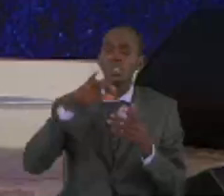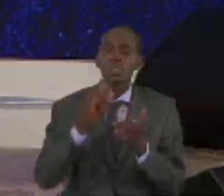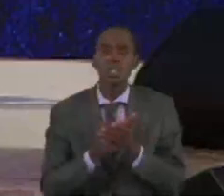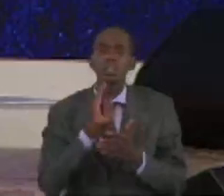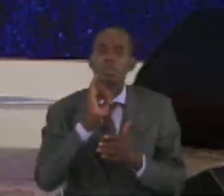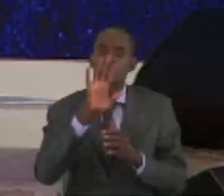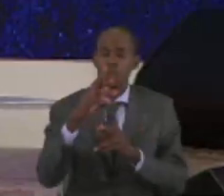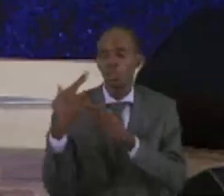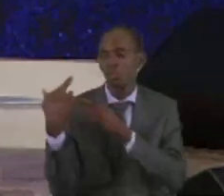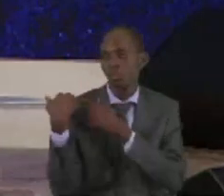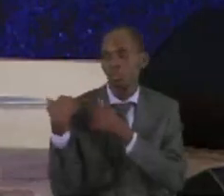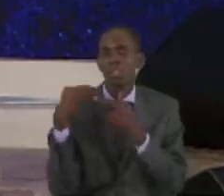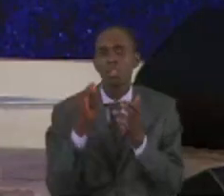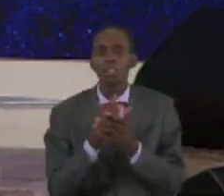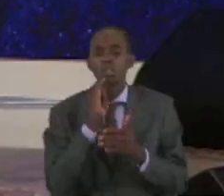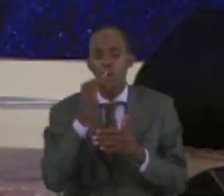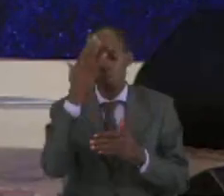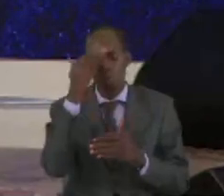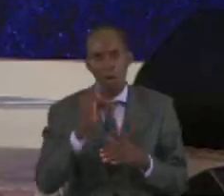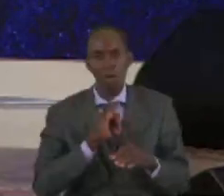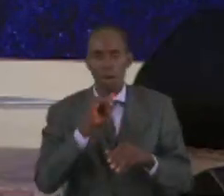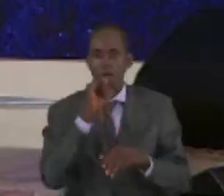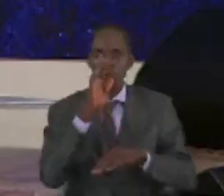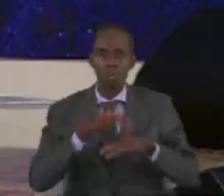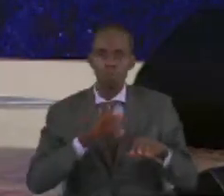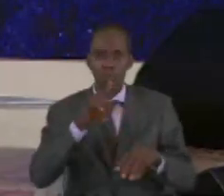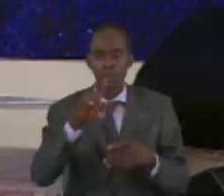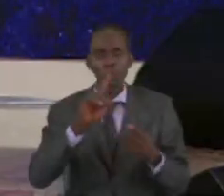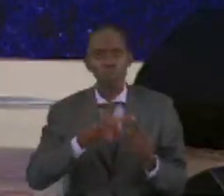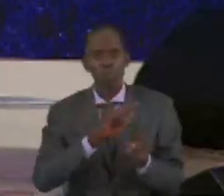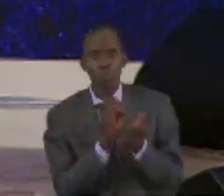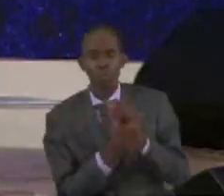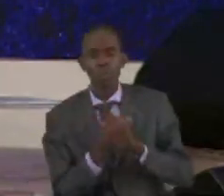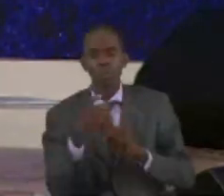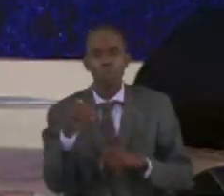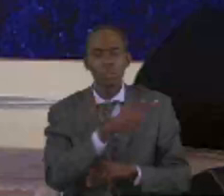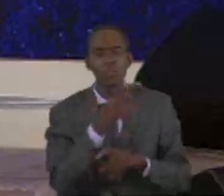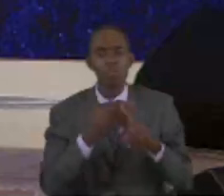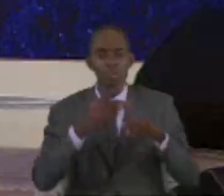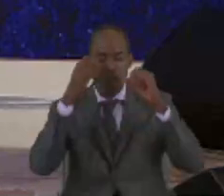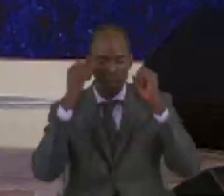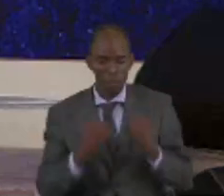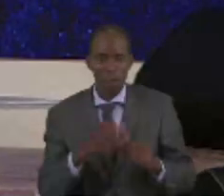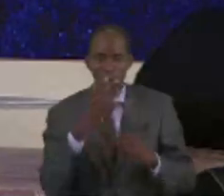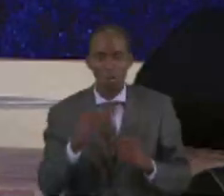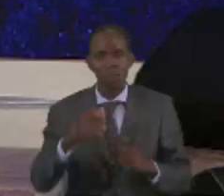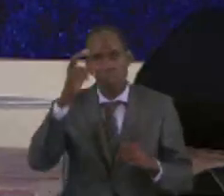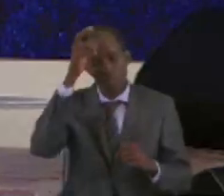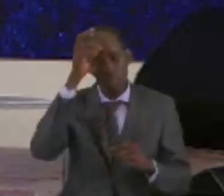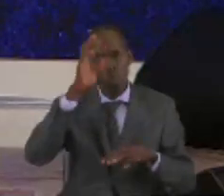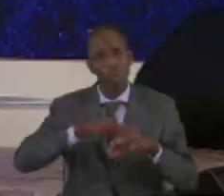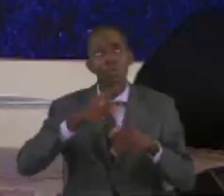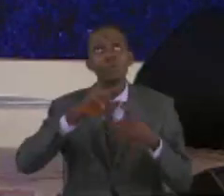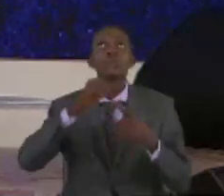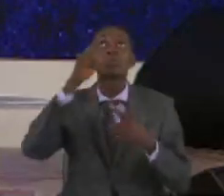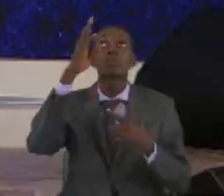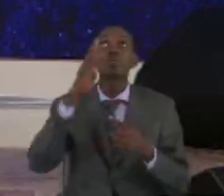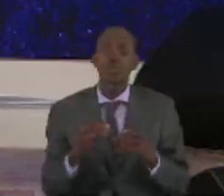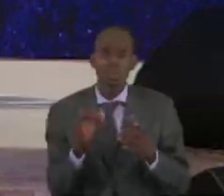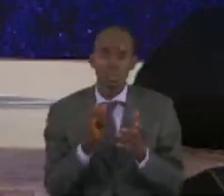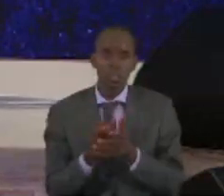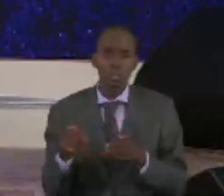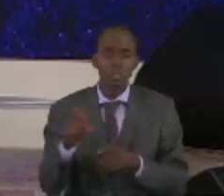ta responsabilité, c'est ce à quoi je t'appelle. Et qu'il passe des ténèbres à la lumière et de la puissance de Satan à